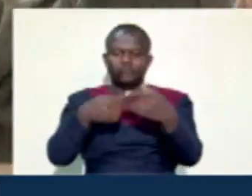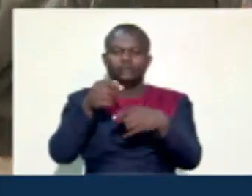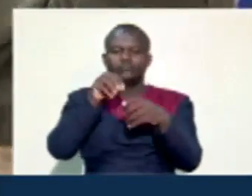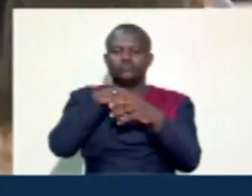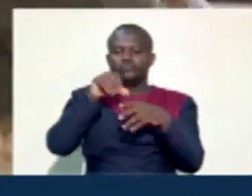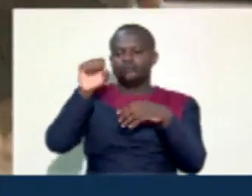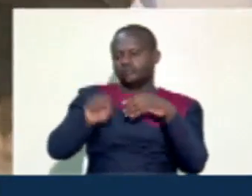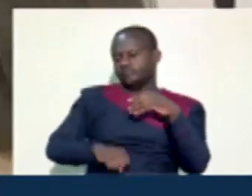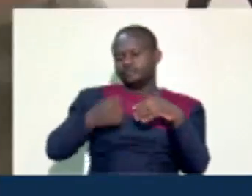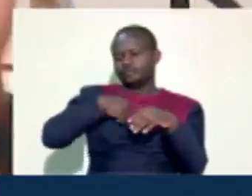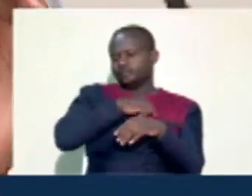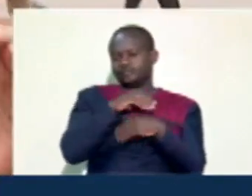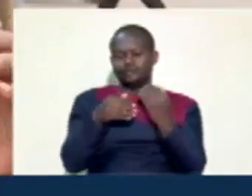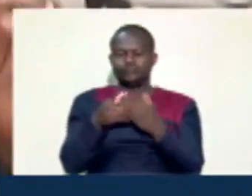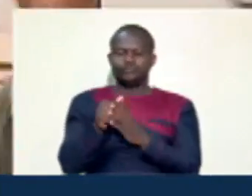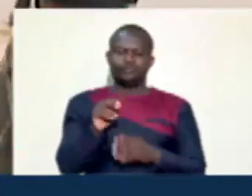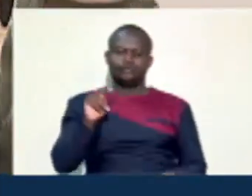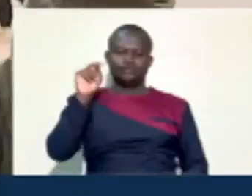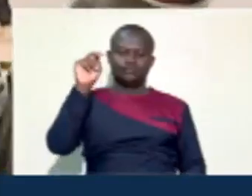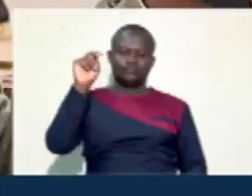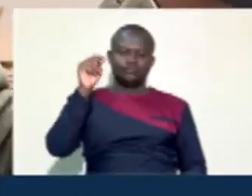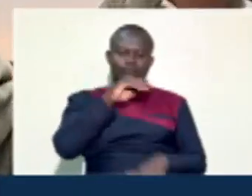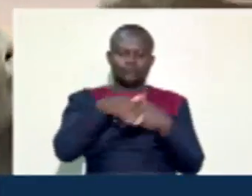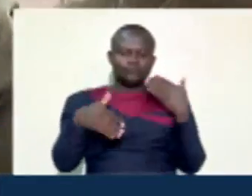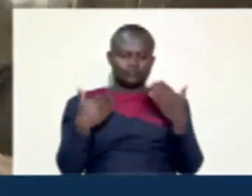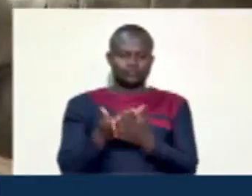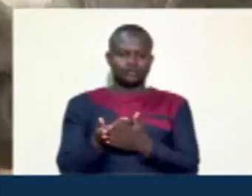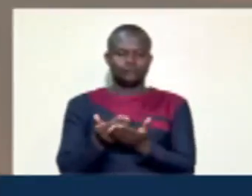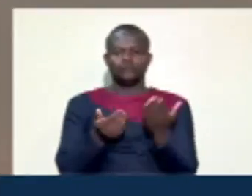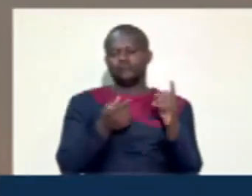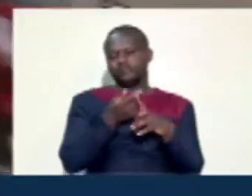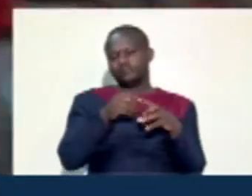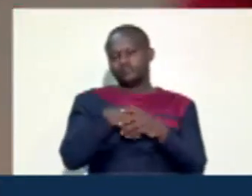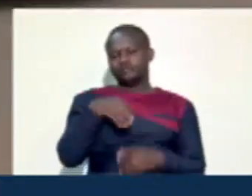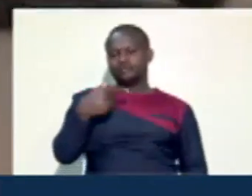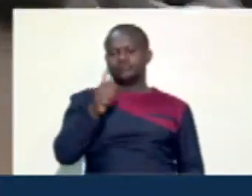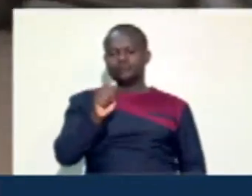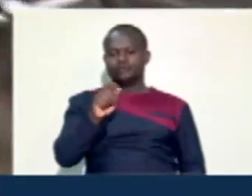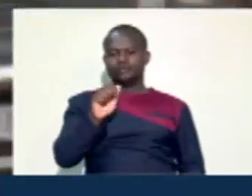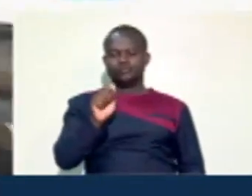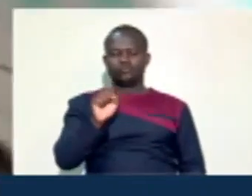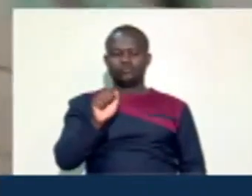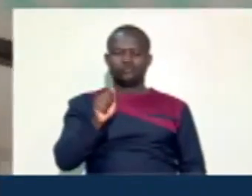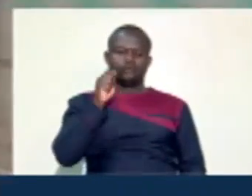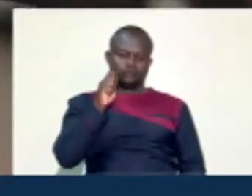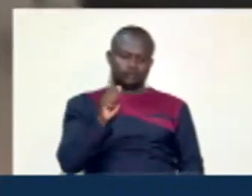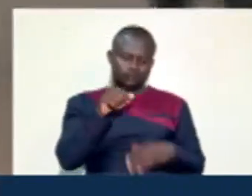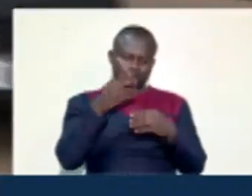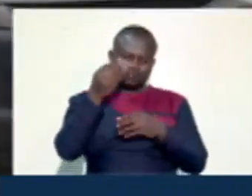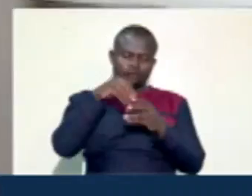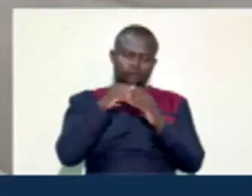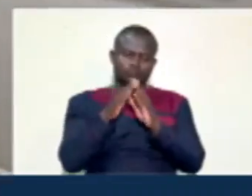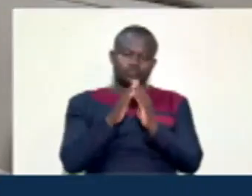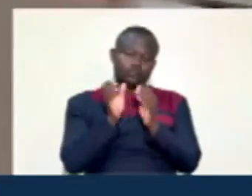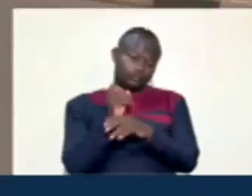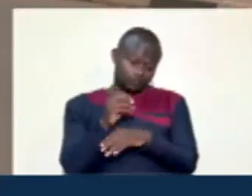majyepfo cyangwa se zigaruka zijya mu majyaruguru. Izituruka mu gice cya Gasyata zijya mu mujyi ziragirwa